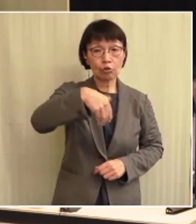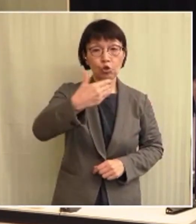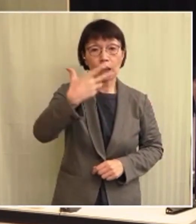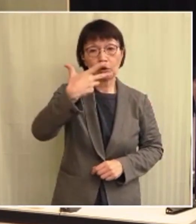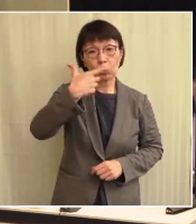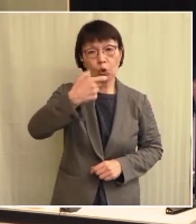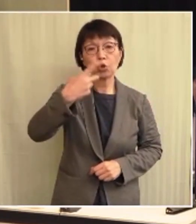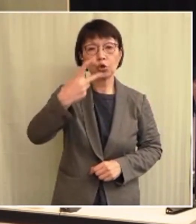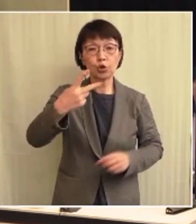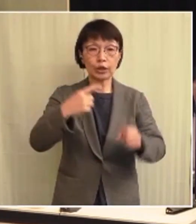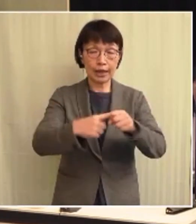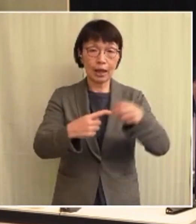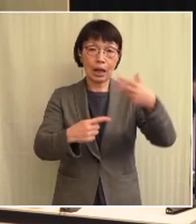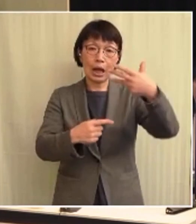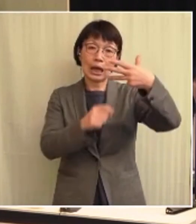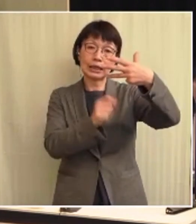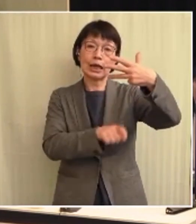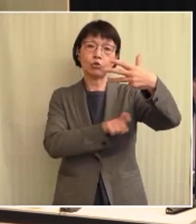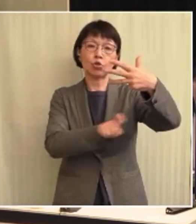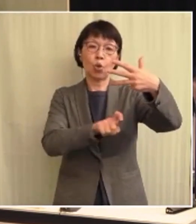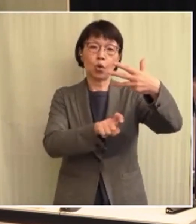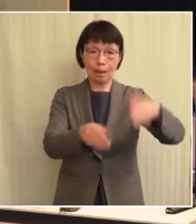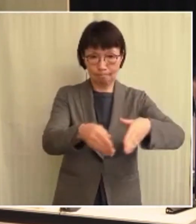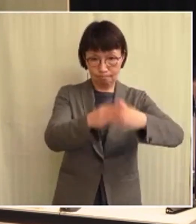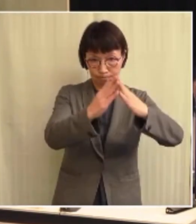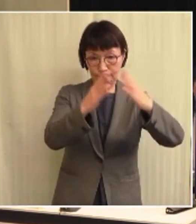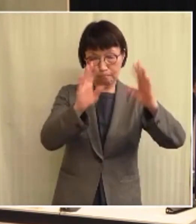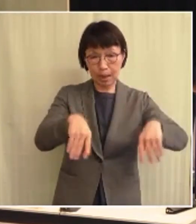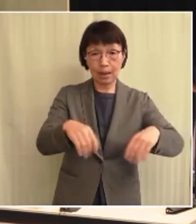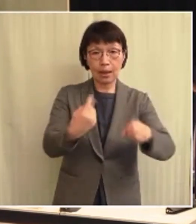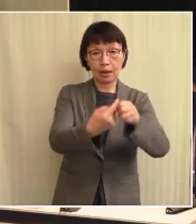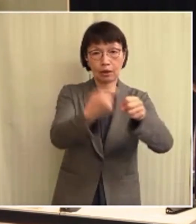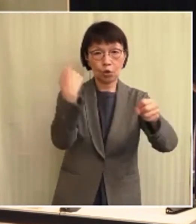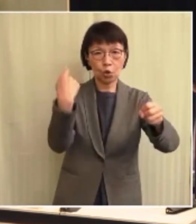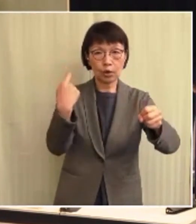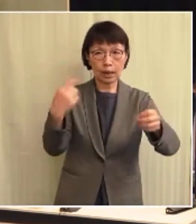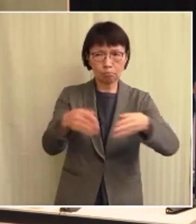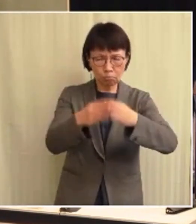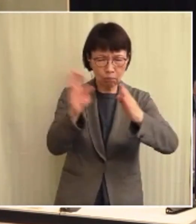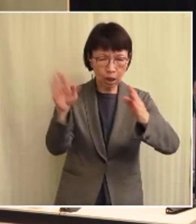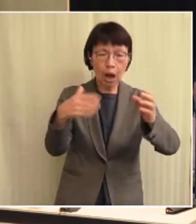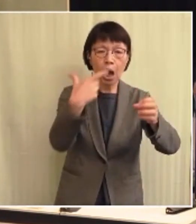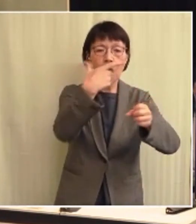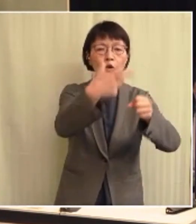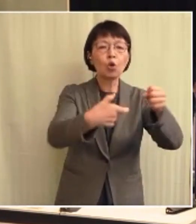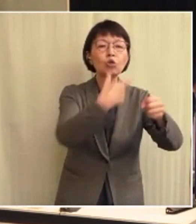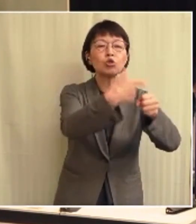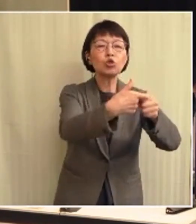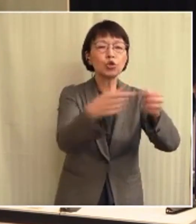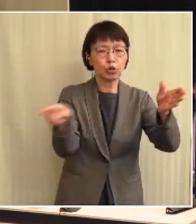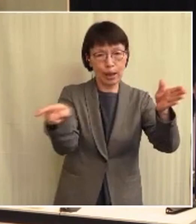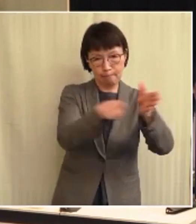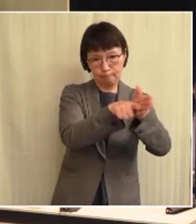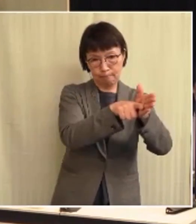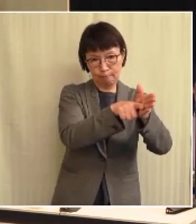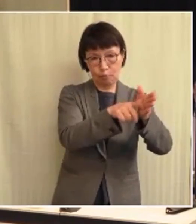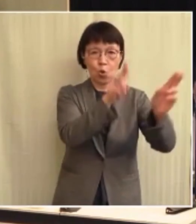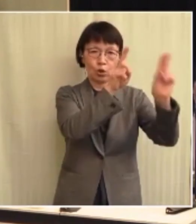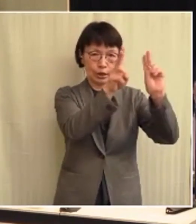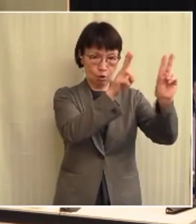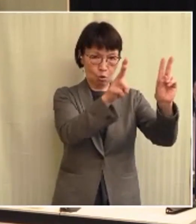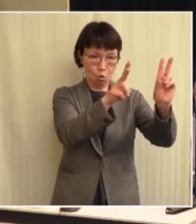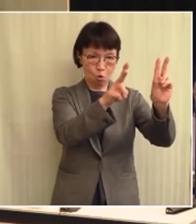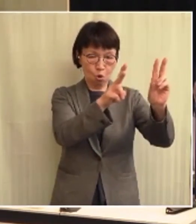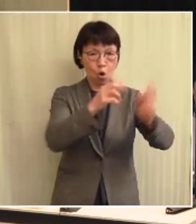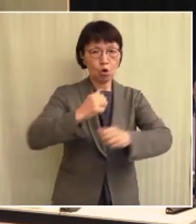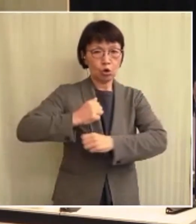月10日に創業でございまして、昨年創業60周年を迎えた企業でございます。相